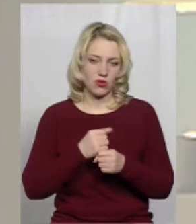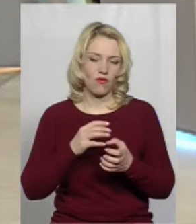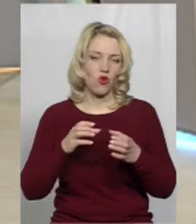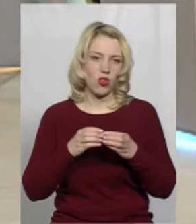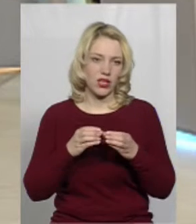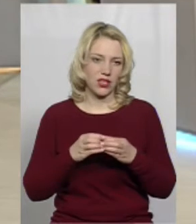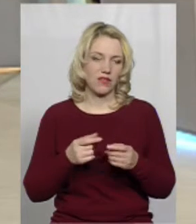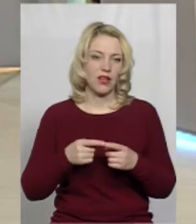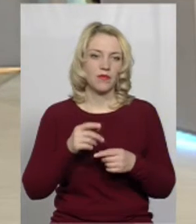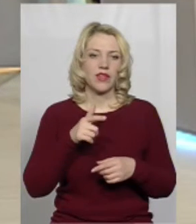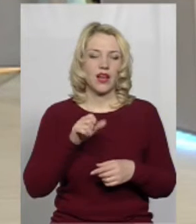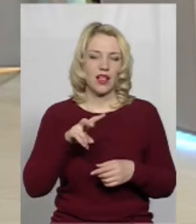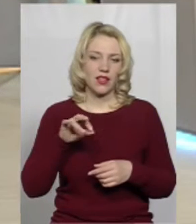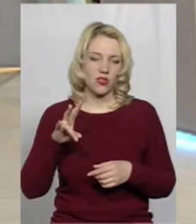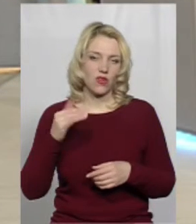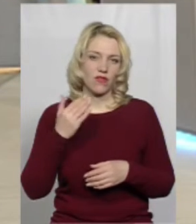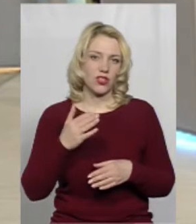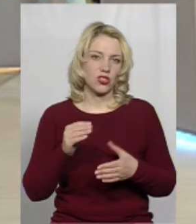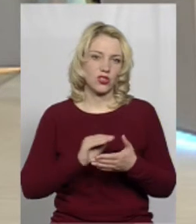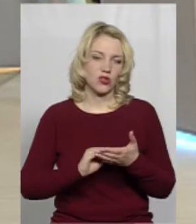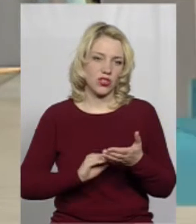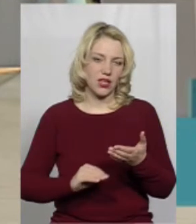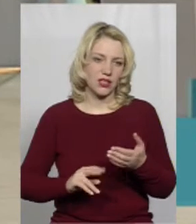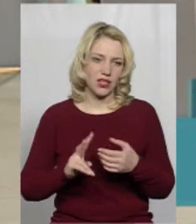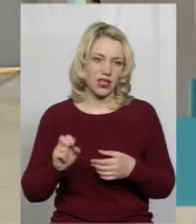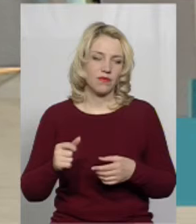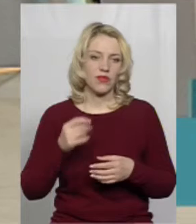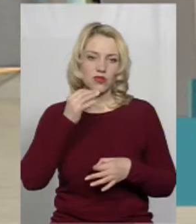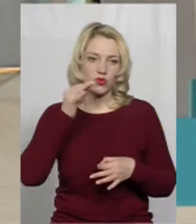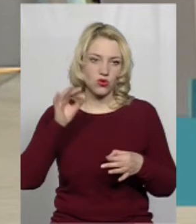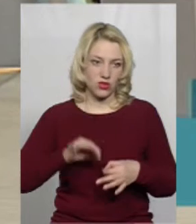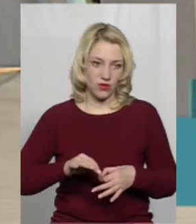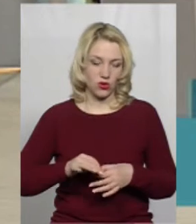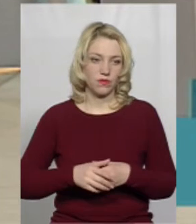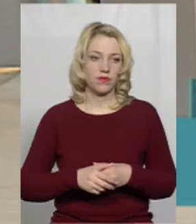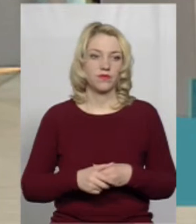Галино, ви журналістка з досвідом.